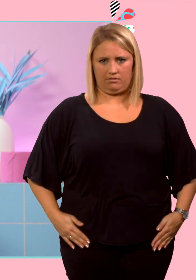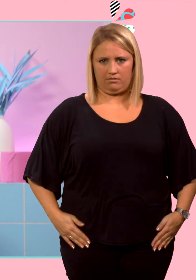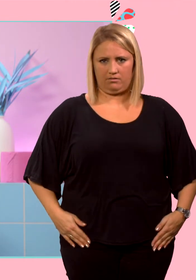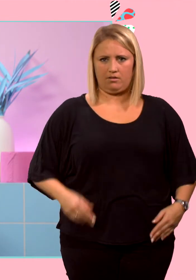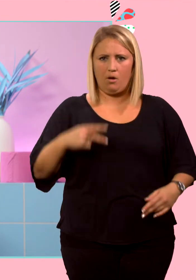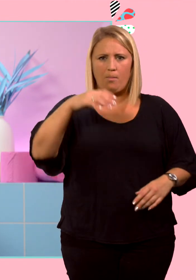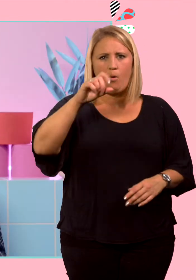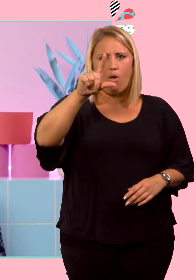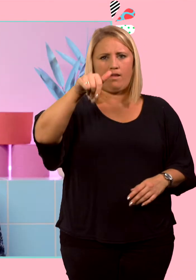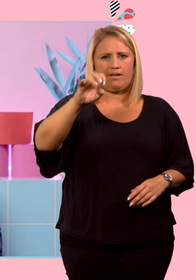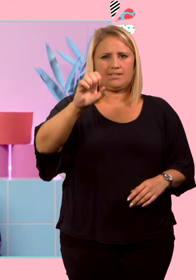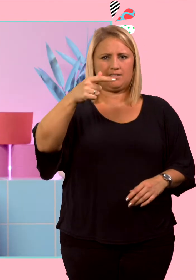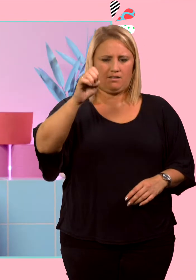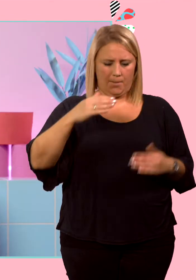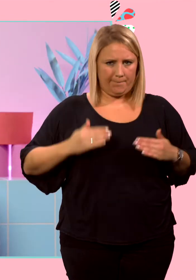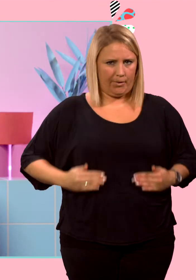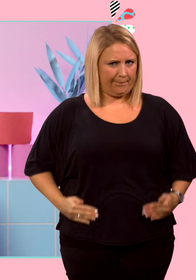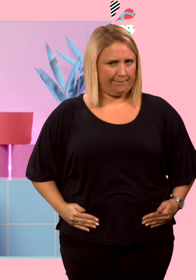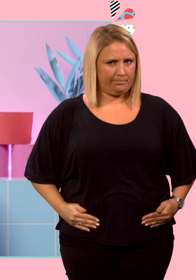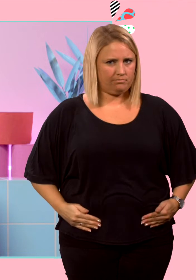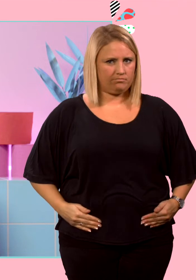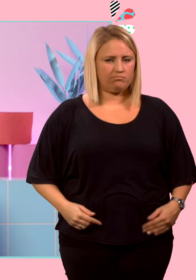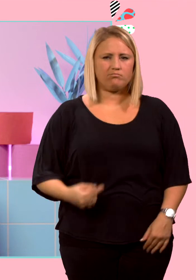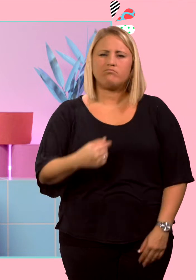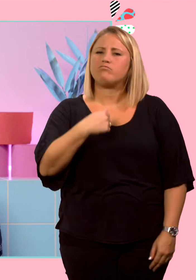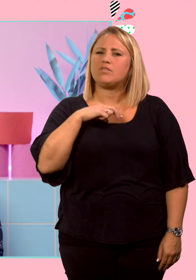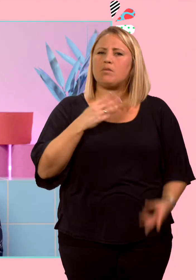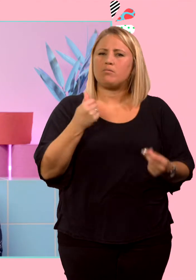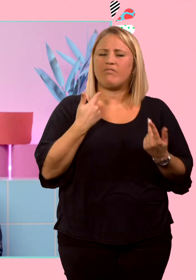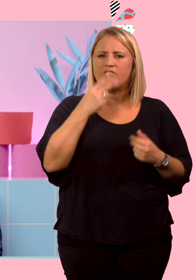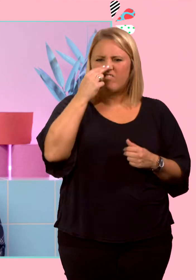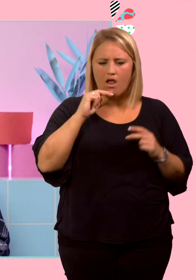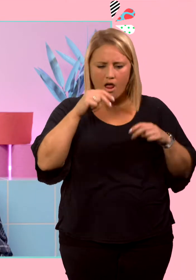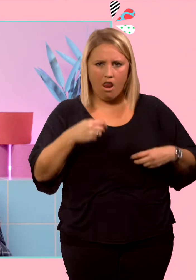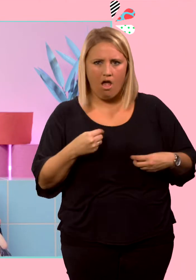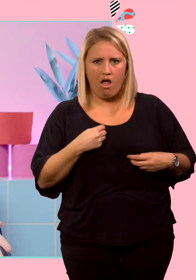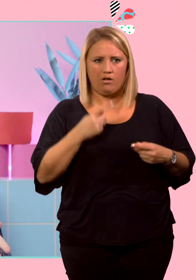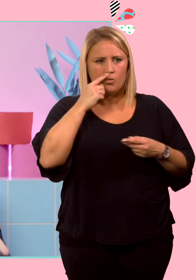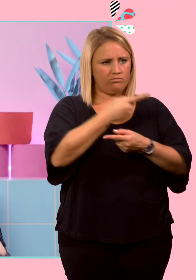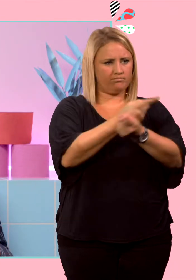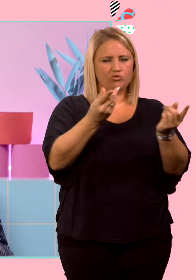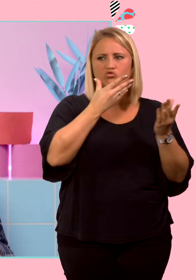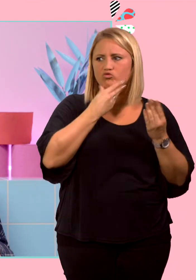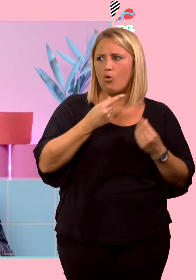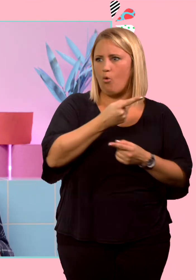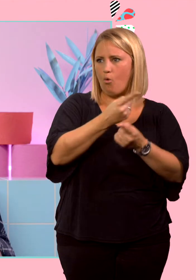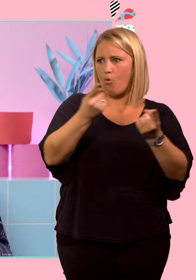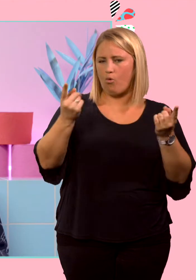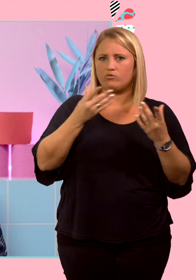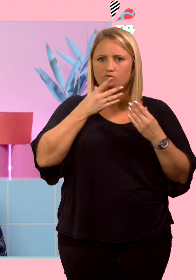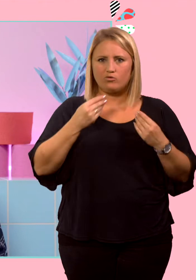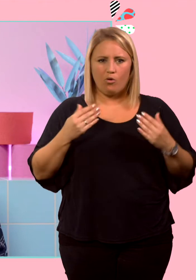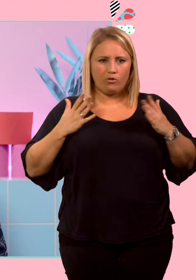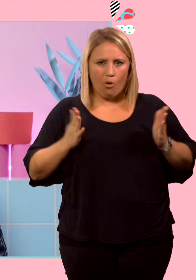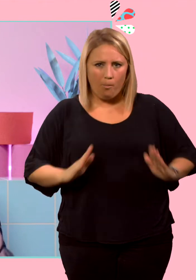aus Polyester. Ich habe einfach dieses Makel an mir gesehen und überall um mich herum nur wunderschöne Frauen mit